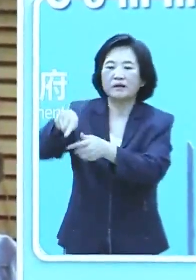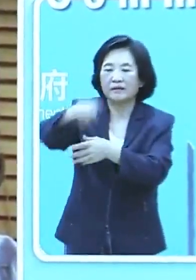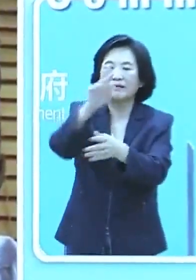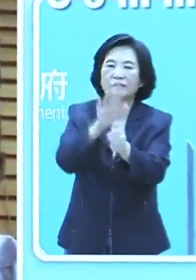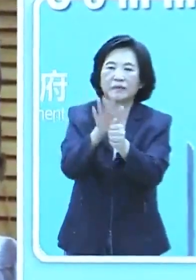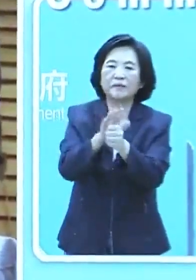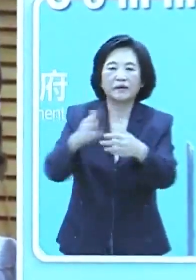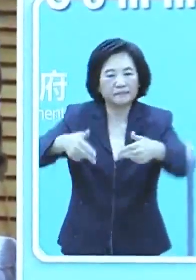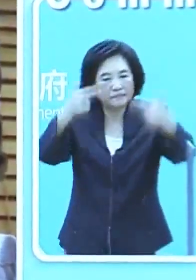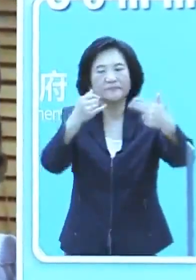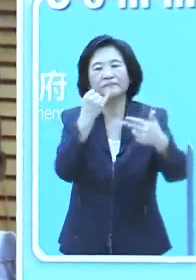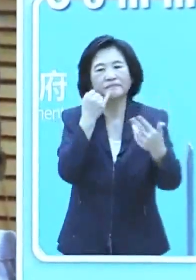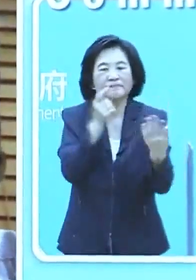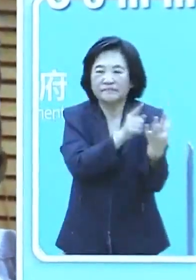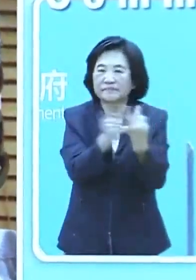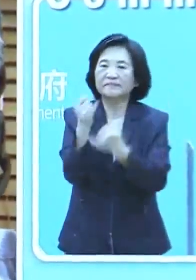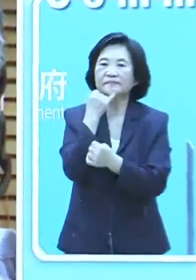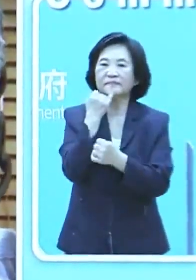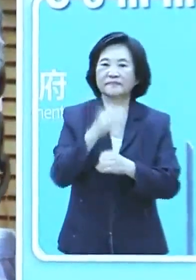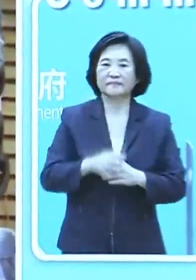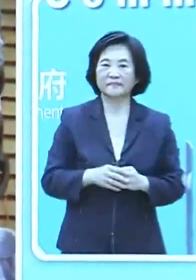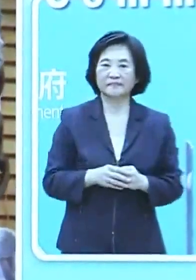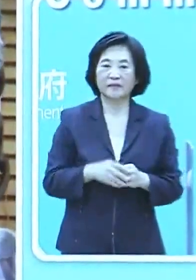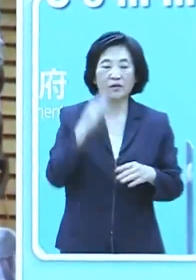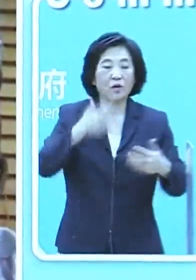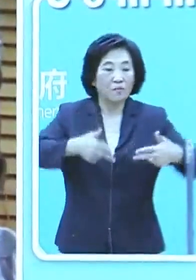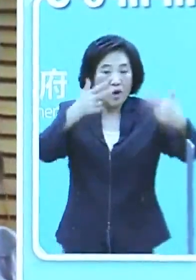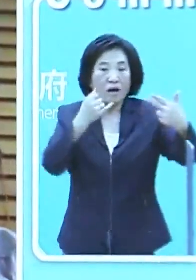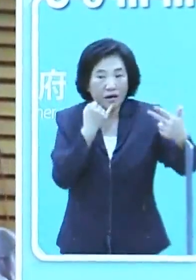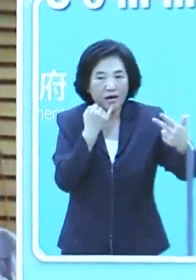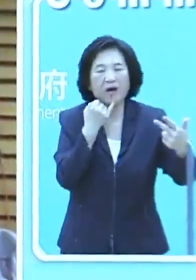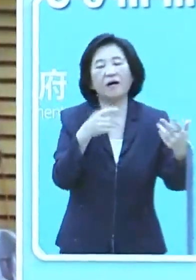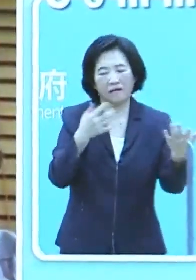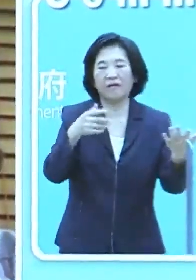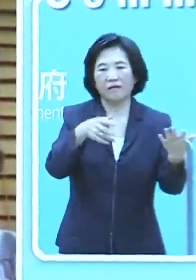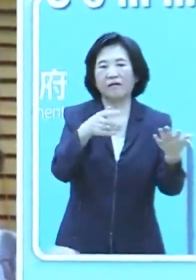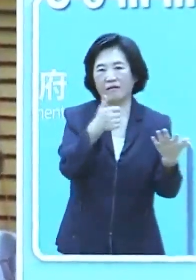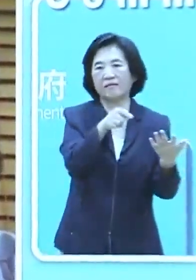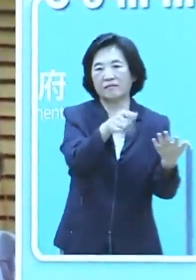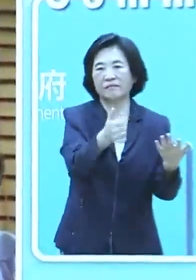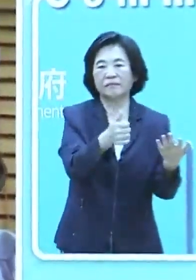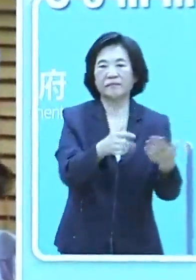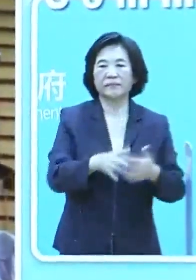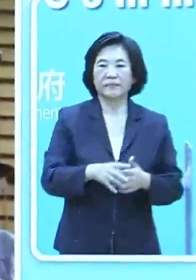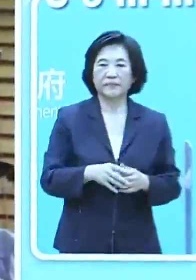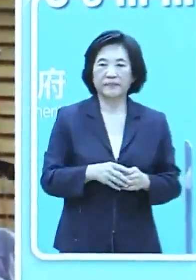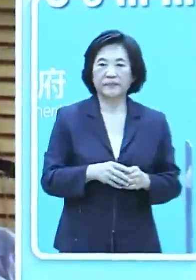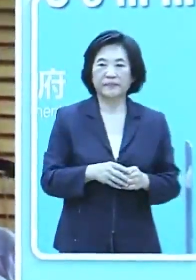那也可以，能够视讯诊疗就诊疗掉。只有那些你说我这个视